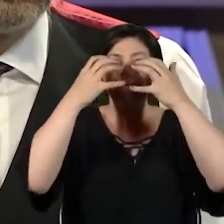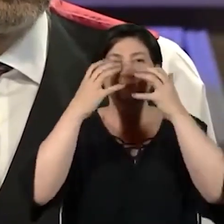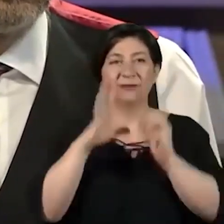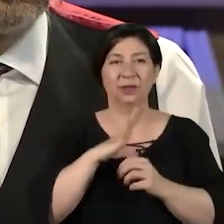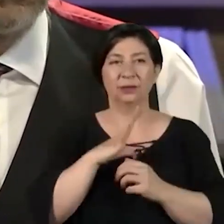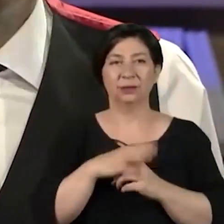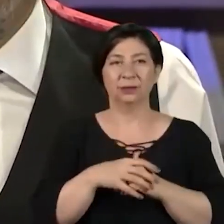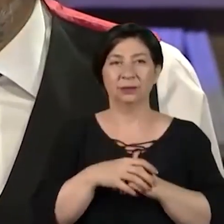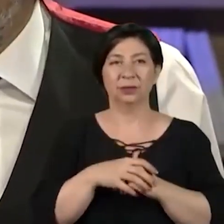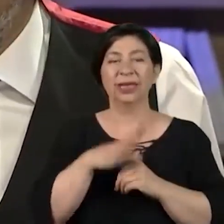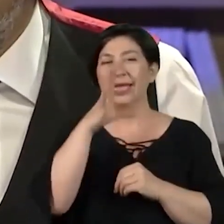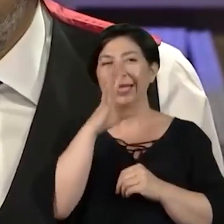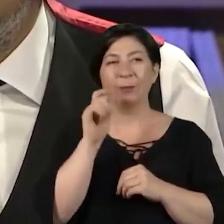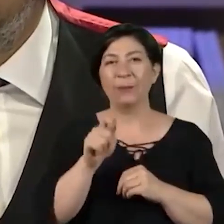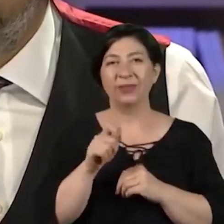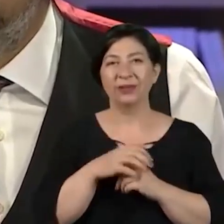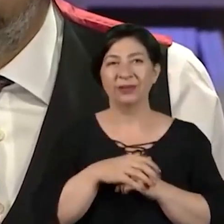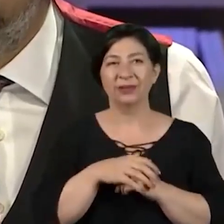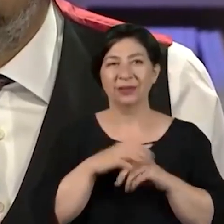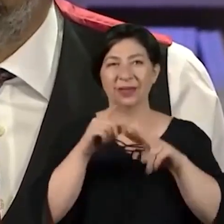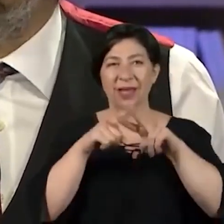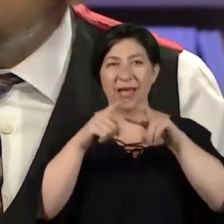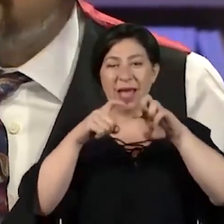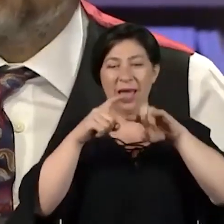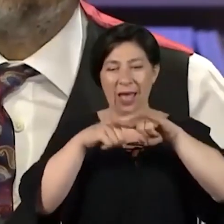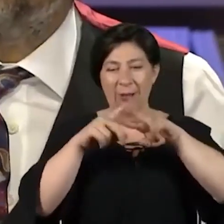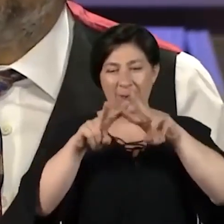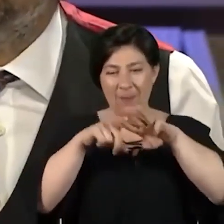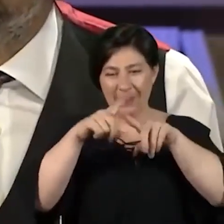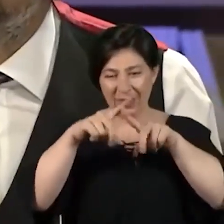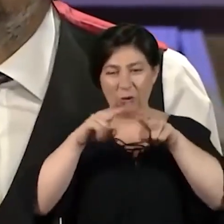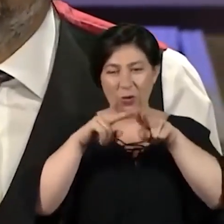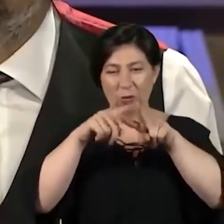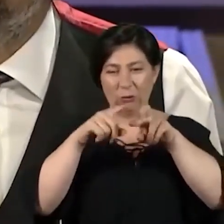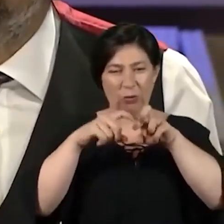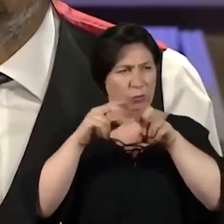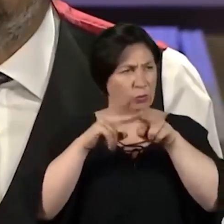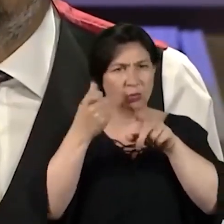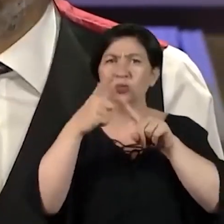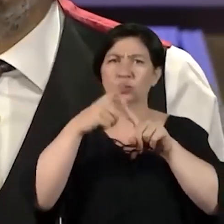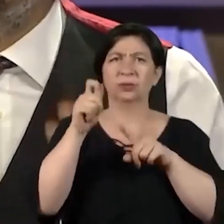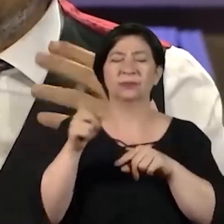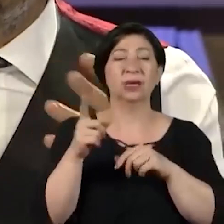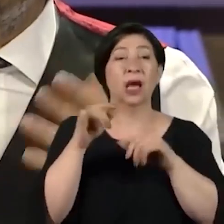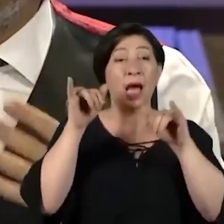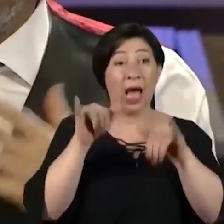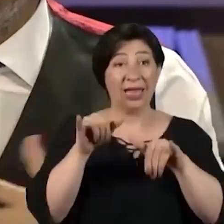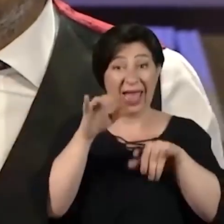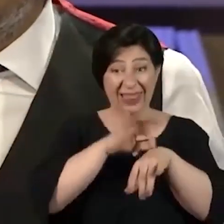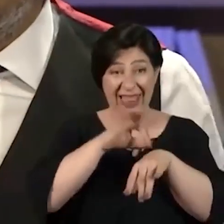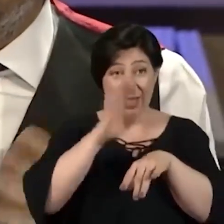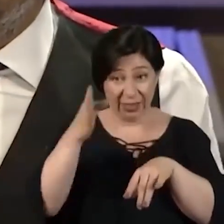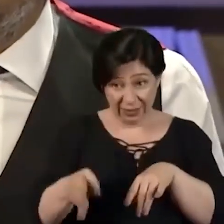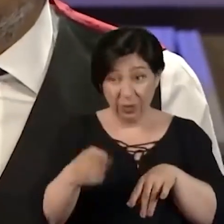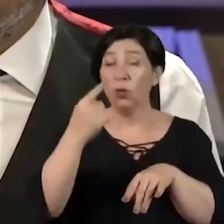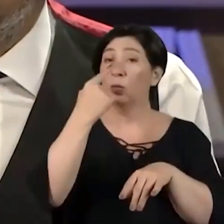Ödemlerim var. Kim yaptı efendim? Ahmet Torkut yaptı. Çok güzel. Teşekkür ediyorum kendisine. Evet. Aynı anda girdiniz bir burun,